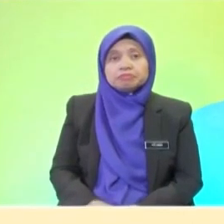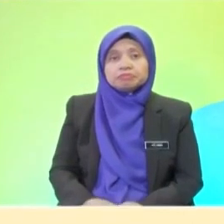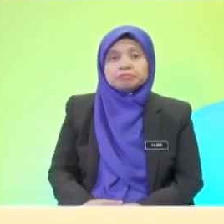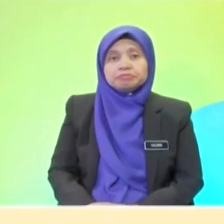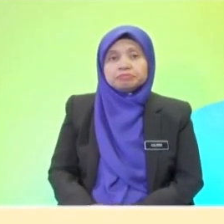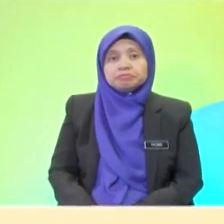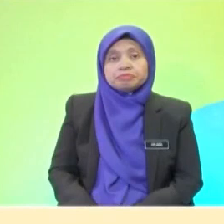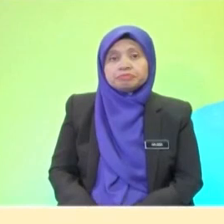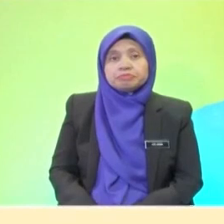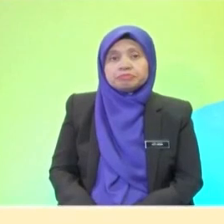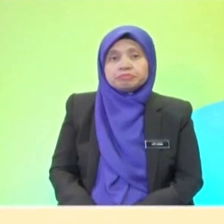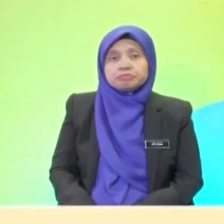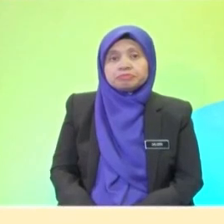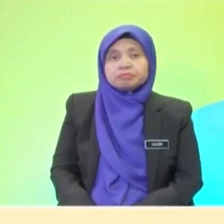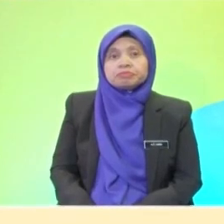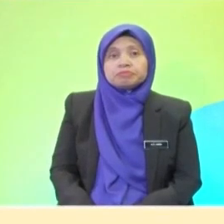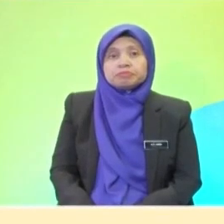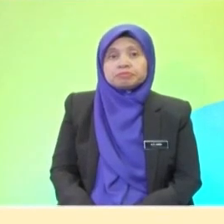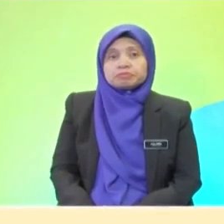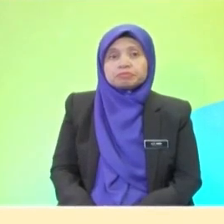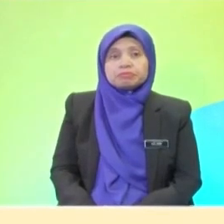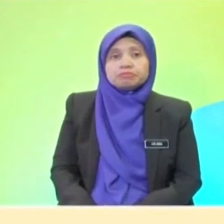sekali berikan jawaban